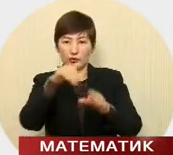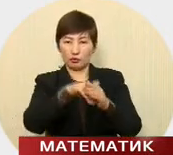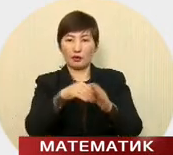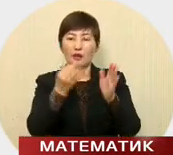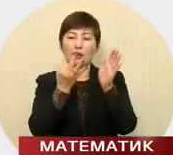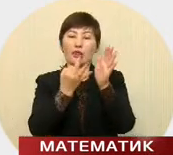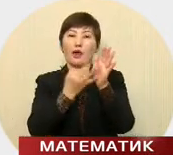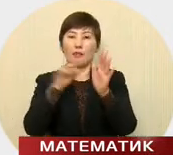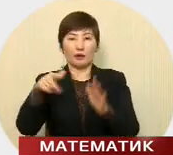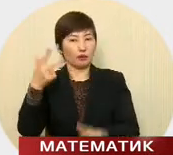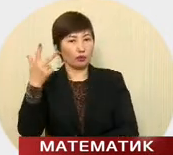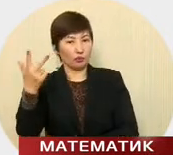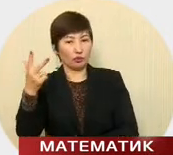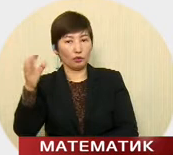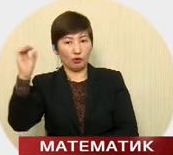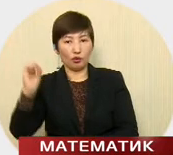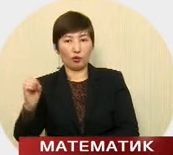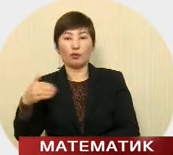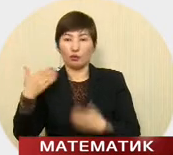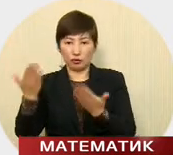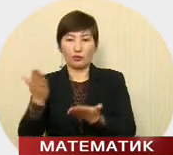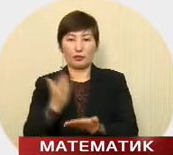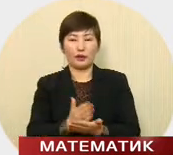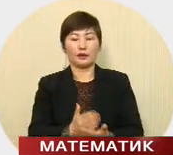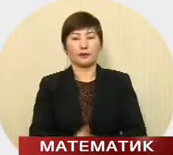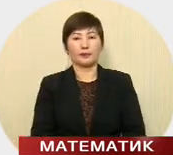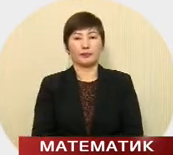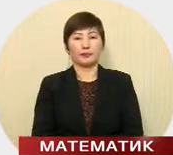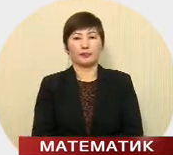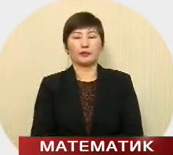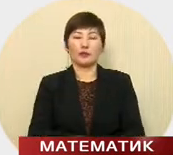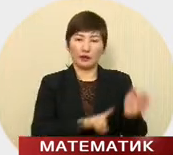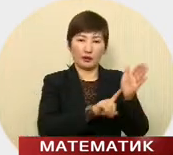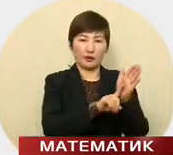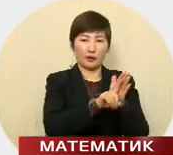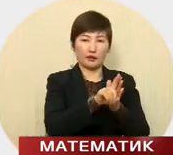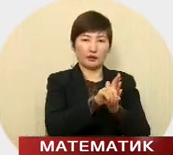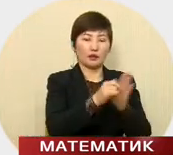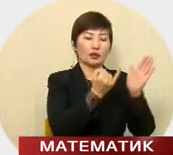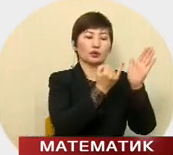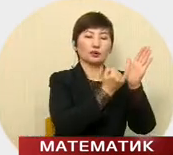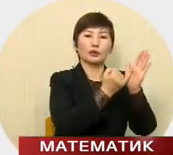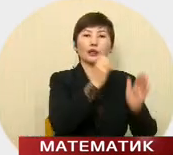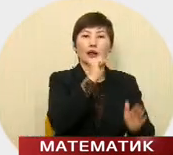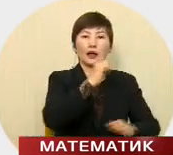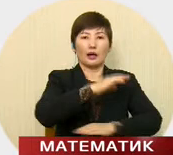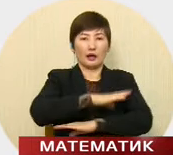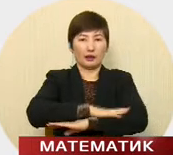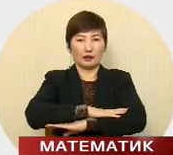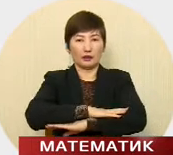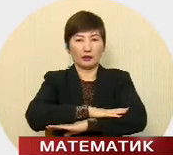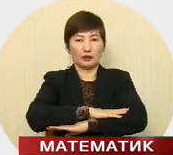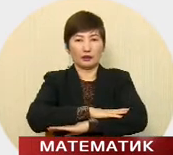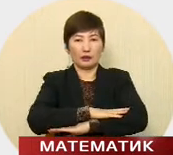8.3% эзэлдэгэ гэсэн энэ өгөгдөл нь бол өгөгдсөн байна. За тэгэхээр эхлээд бид нар 6-гийн А ангийн хувьд дугуй